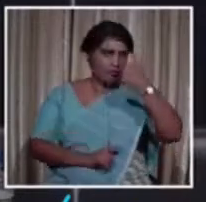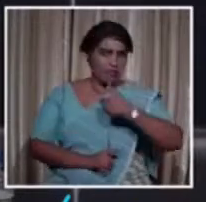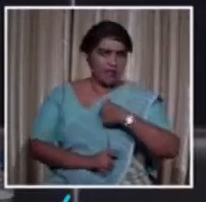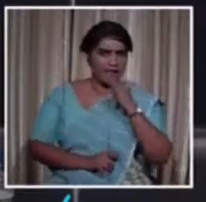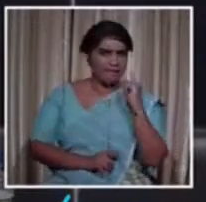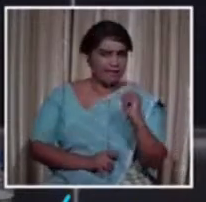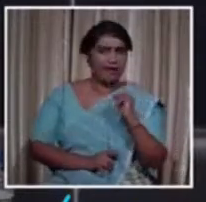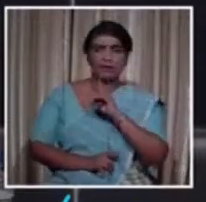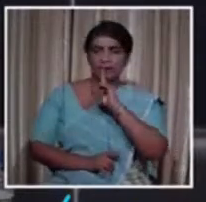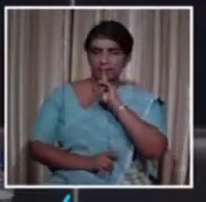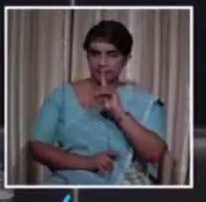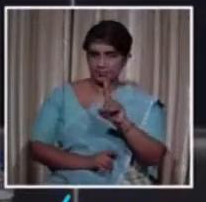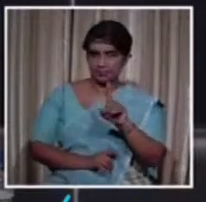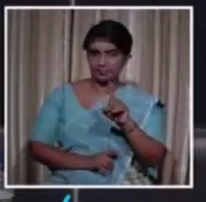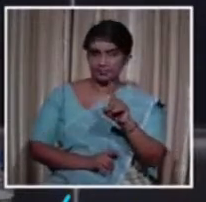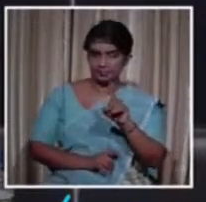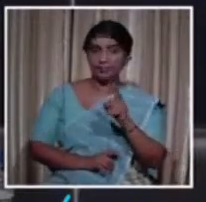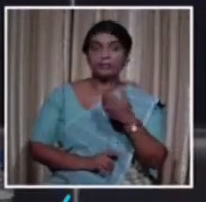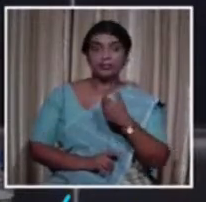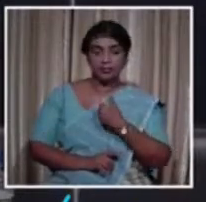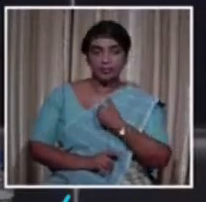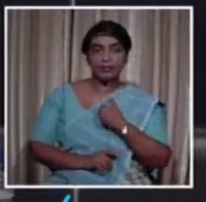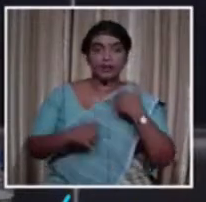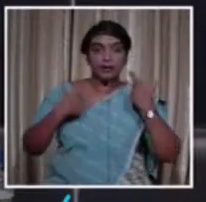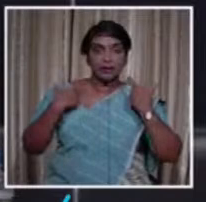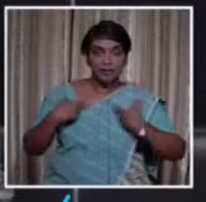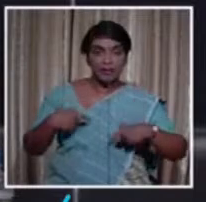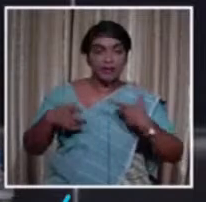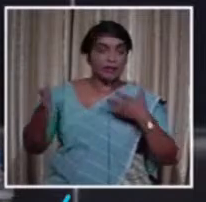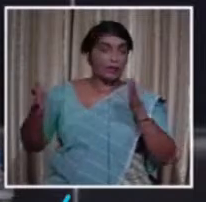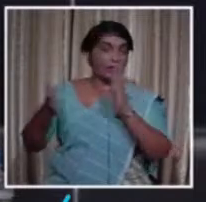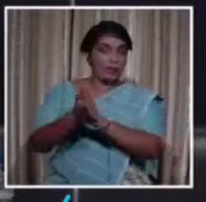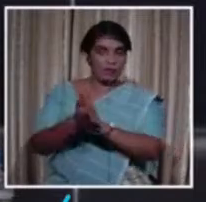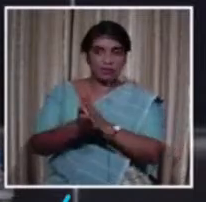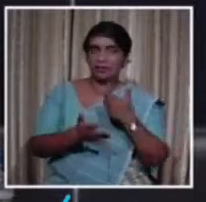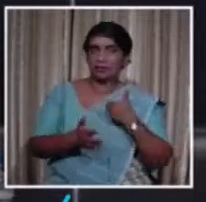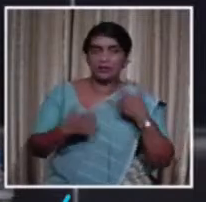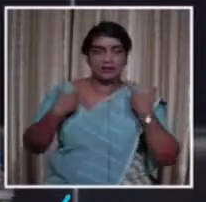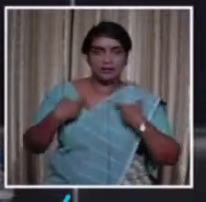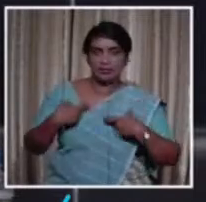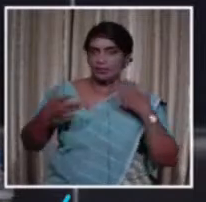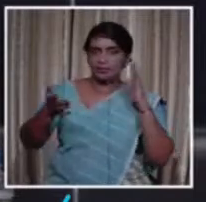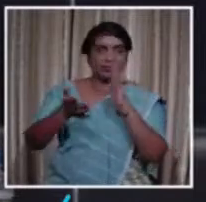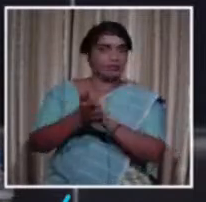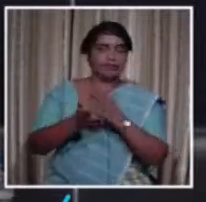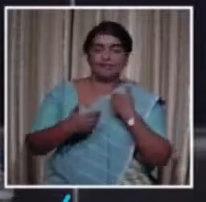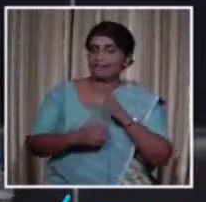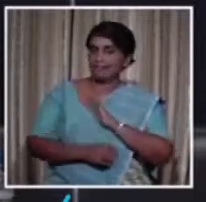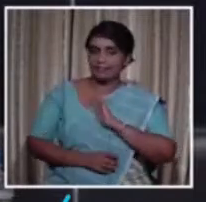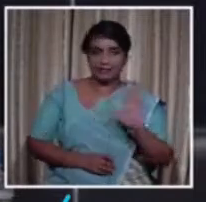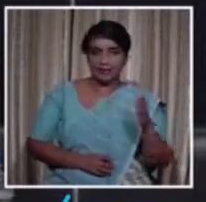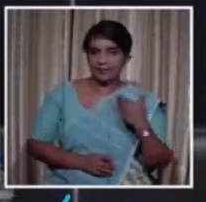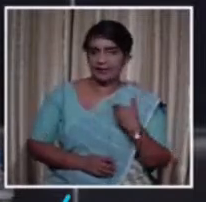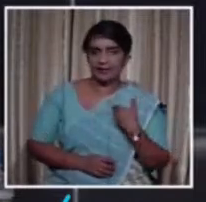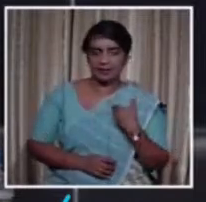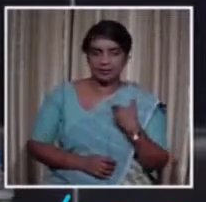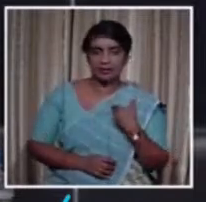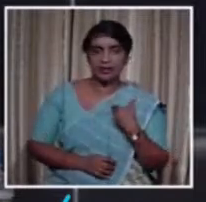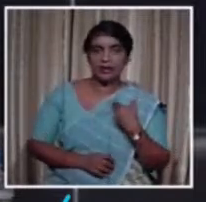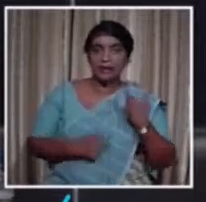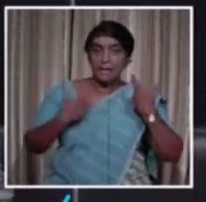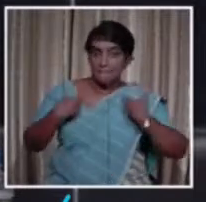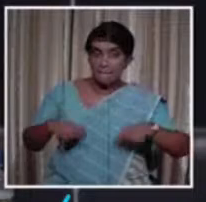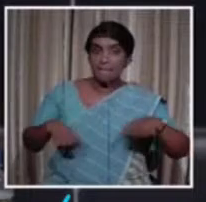ප්‍රකාශ කළා තිබුණා මම රාජපක්ෂ කණ්ඩායමේ ඉන්නවා කියලා මම රාජපක්ෂලේ කිසි දවසක හිටියේ නැහැ